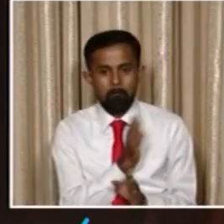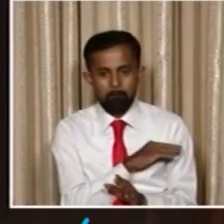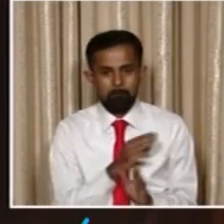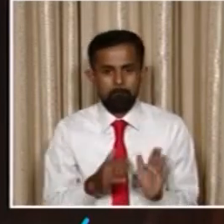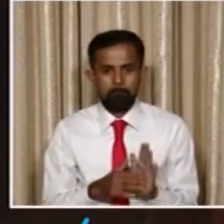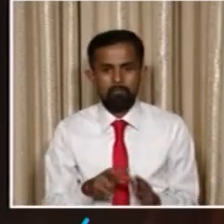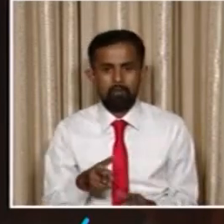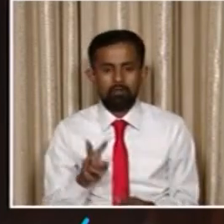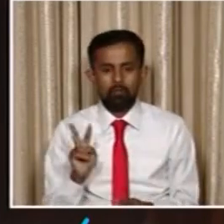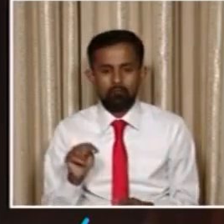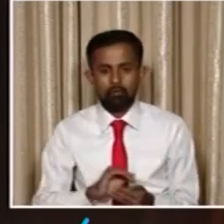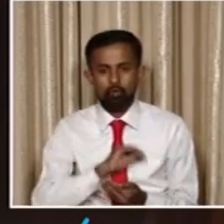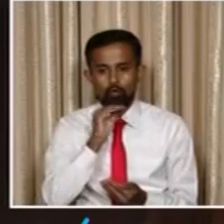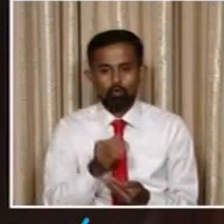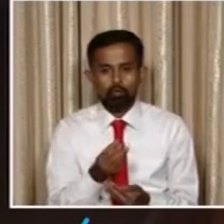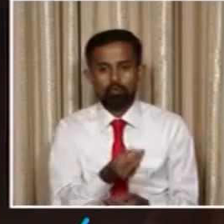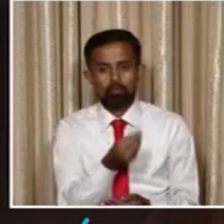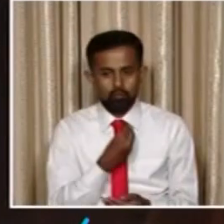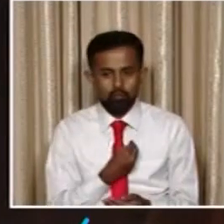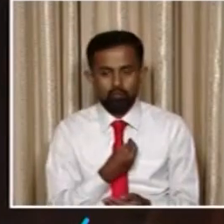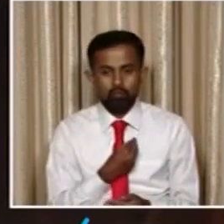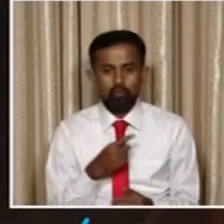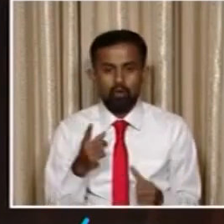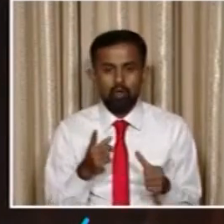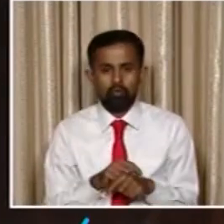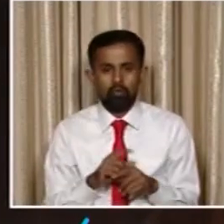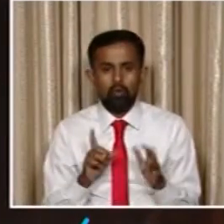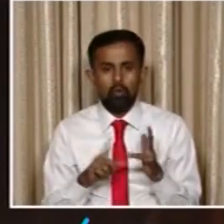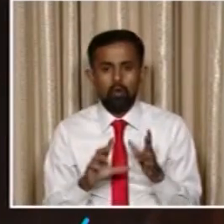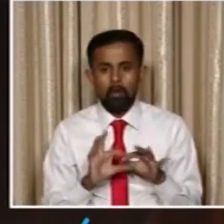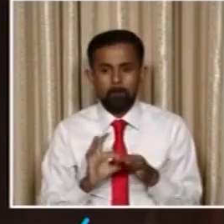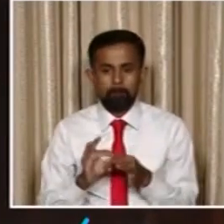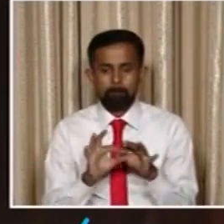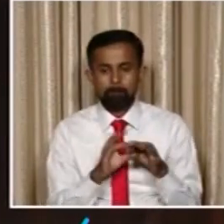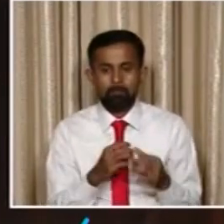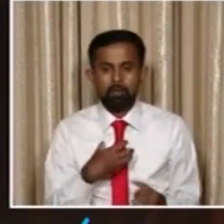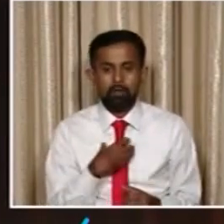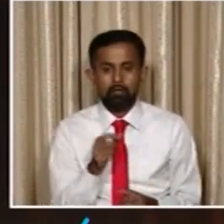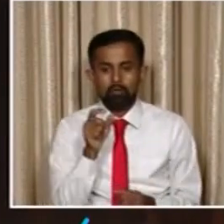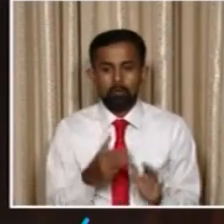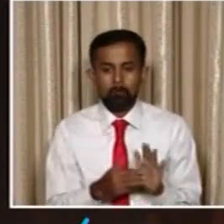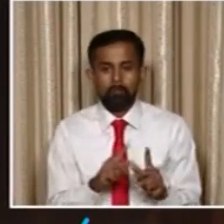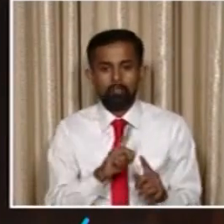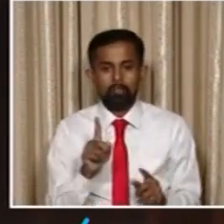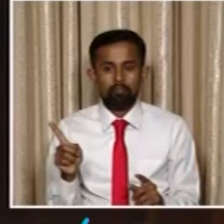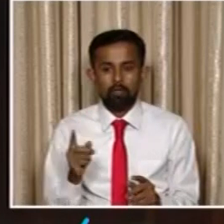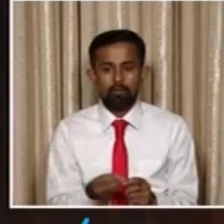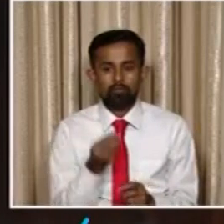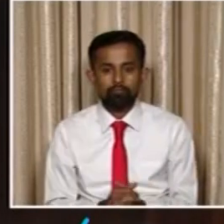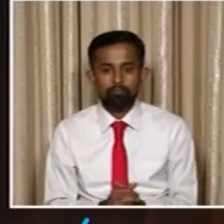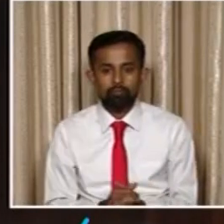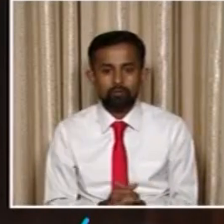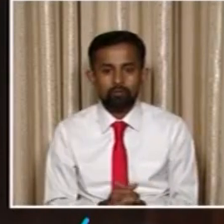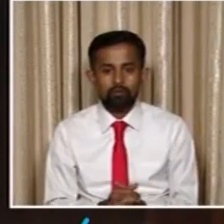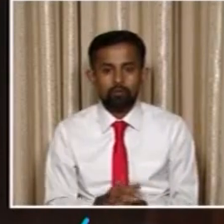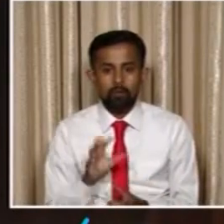මිලියන 220ක් ක්‍රීඩා අරමුදලට දුන්නා. අපේක්ෂා හොස්පිටල් එකට දුන්නා. පැරා ඔලිම්පික් ග්‍රම් පදක්කම් දිනපුවාට මිලියන 10 ක්‍රිකට් බෝඩ් එකෙන් දුන්නා.